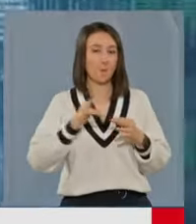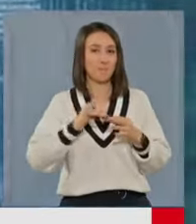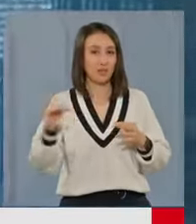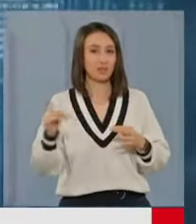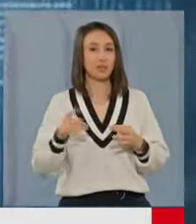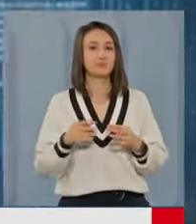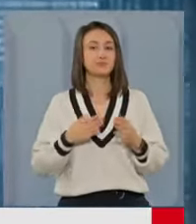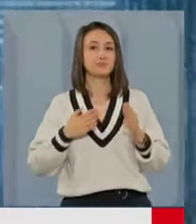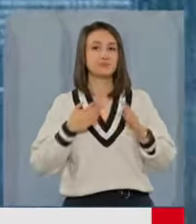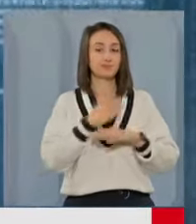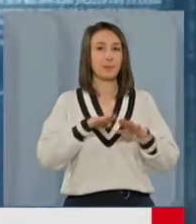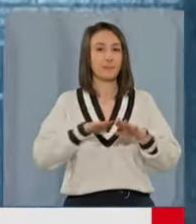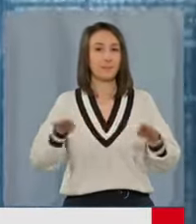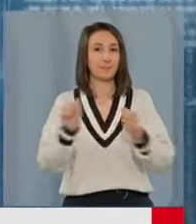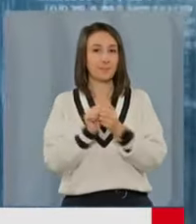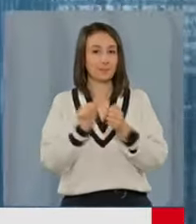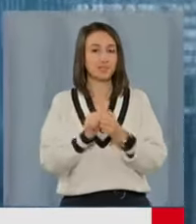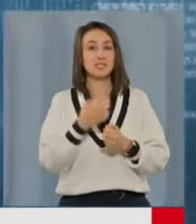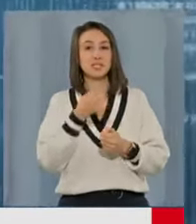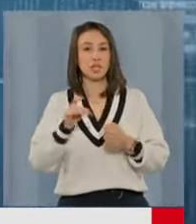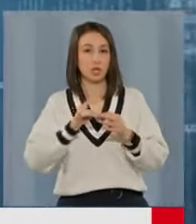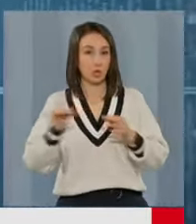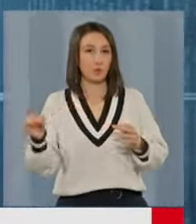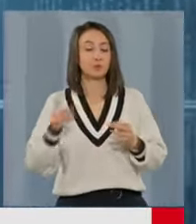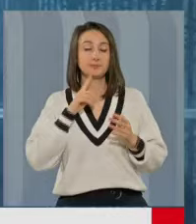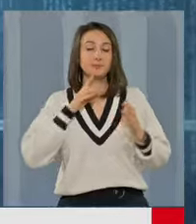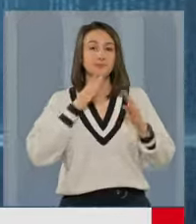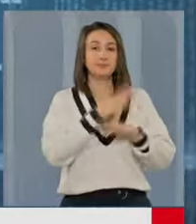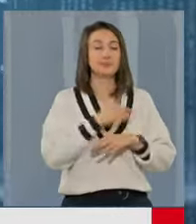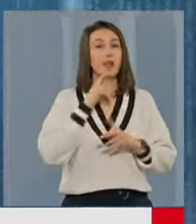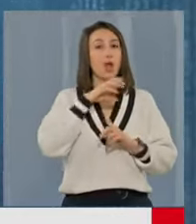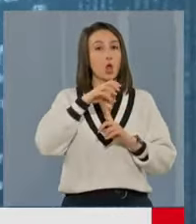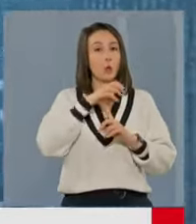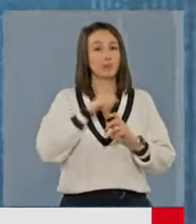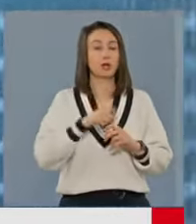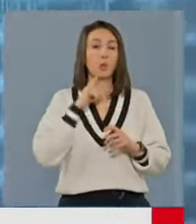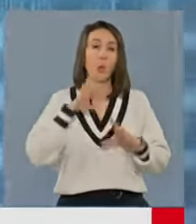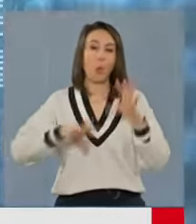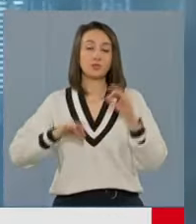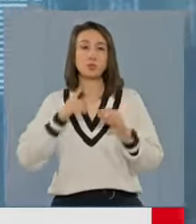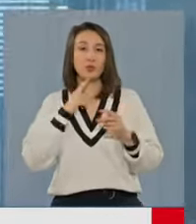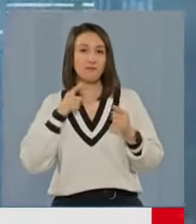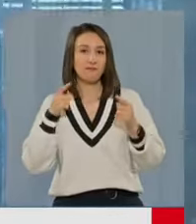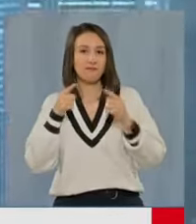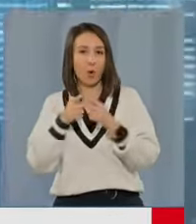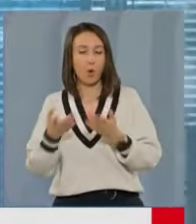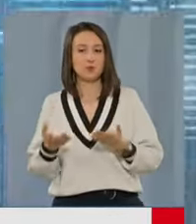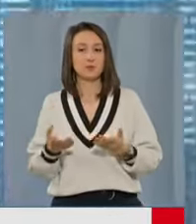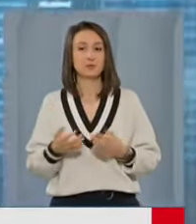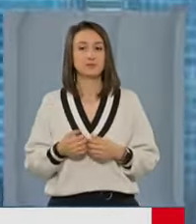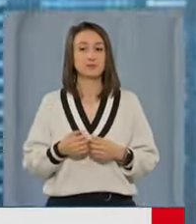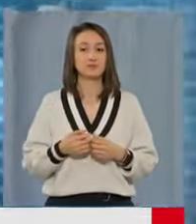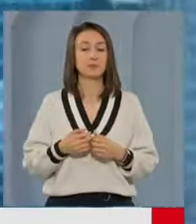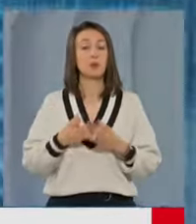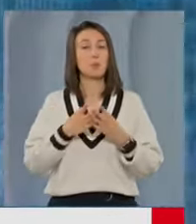lansată de la nivelul solului respectiv 10 km cu lansare din elicopter cu opțiuni de focos cu detecție termică sau focos